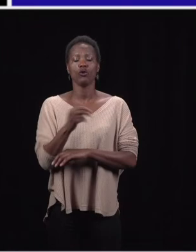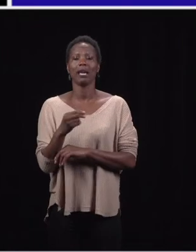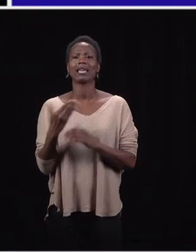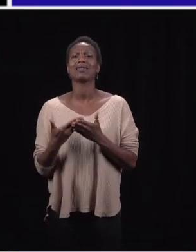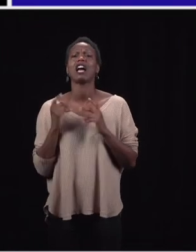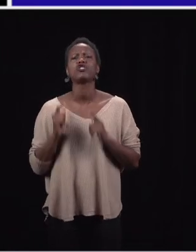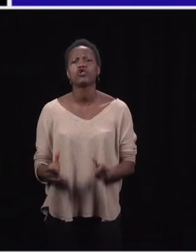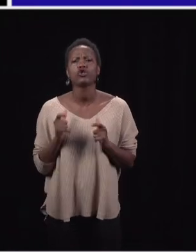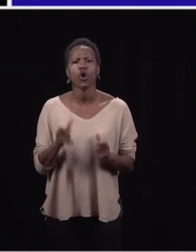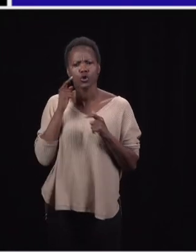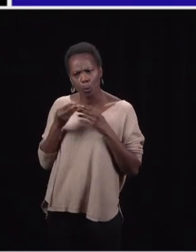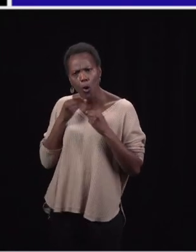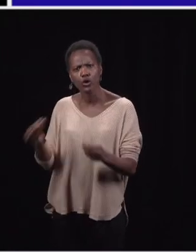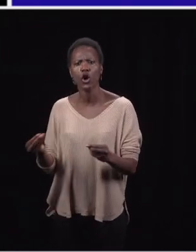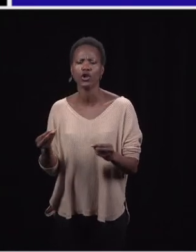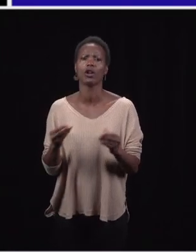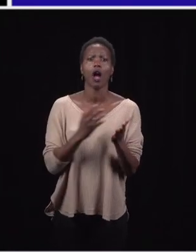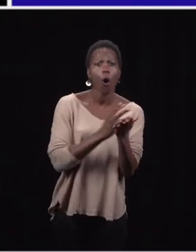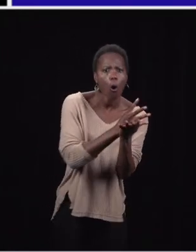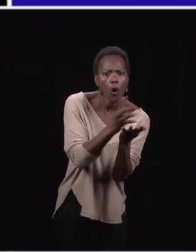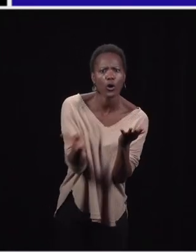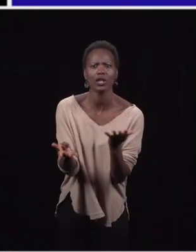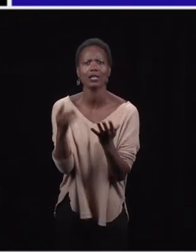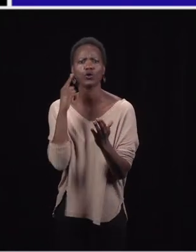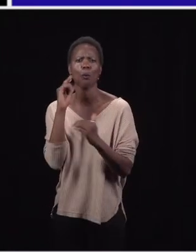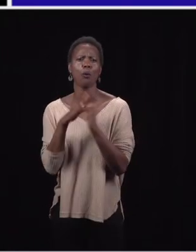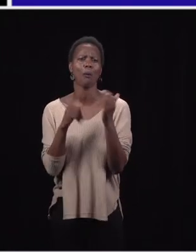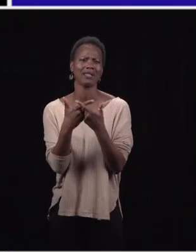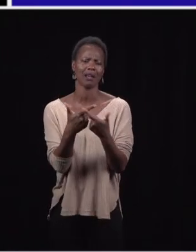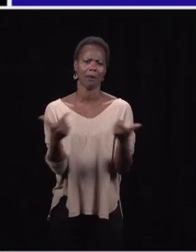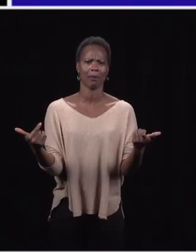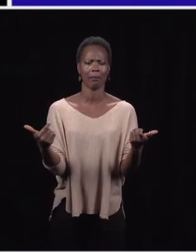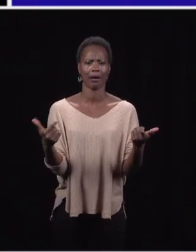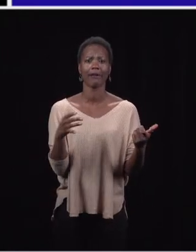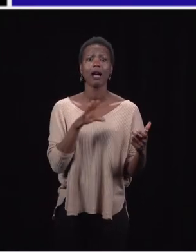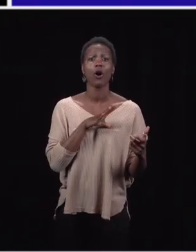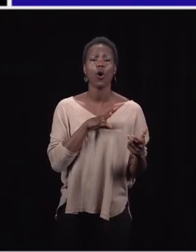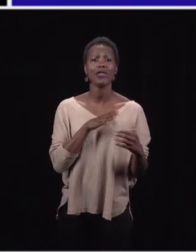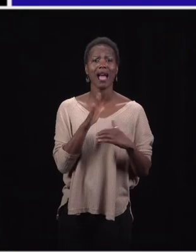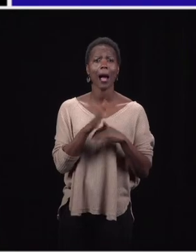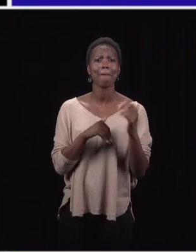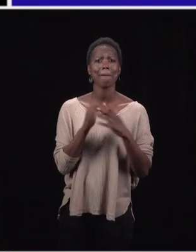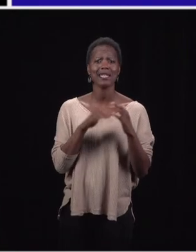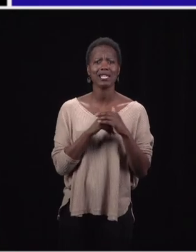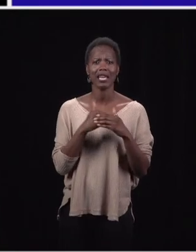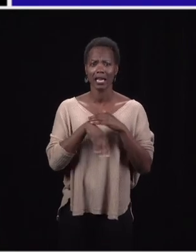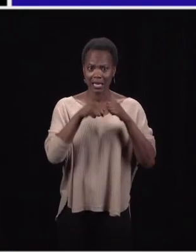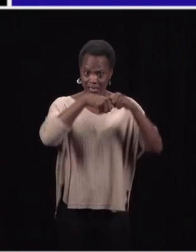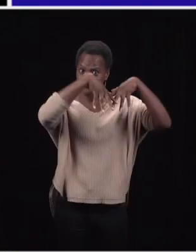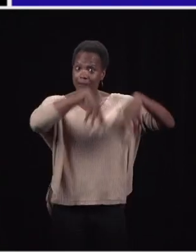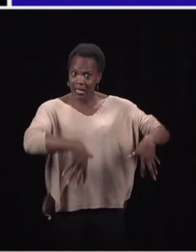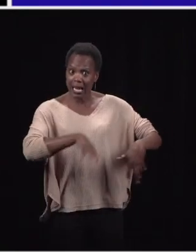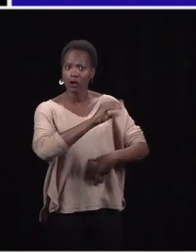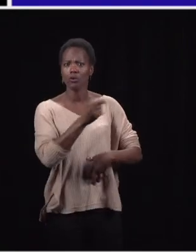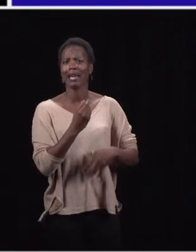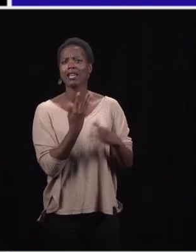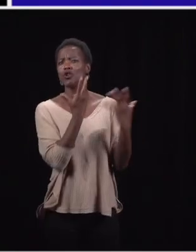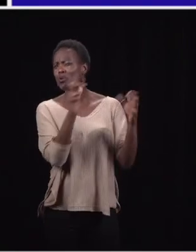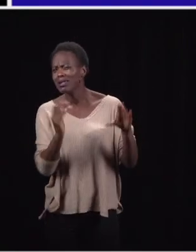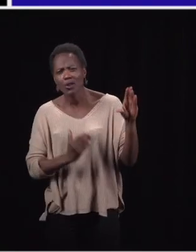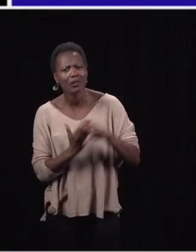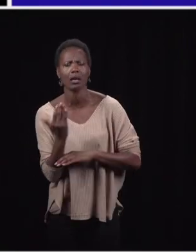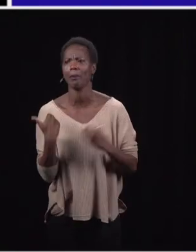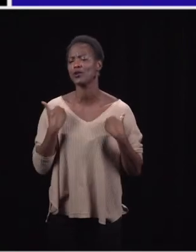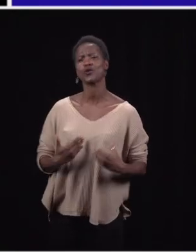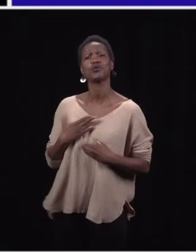opportunités d'orientation pour vos futurs métiers il existe plus de 800 métiers dans cette famille du numérique et on serait très heureux